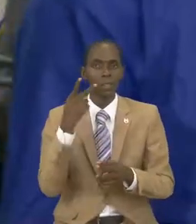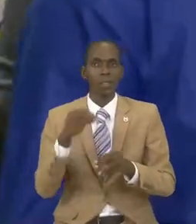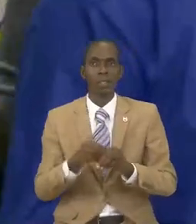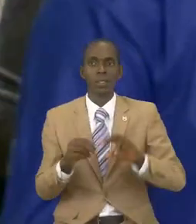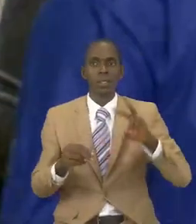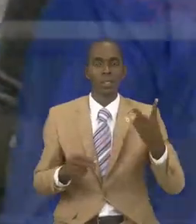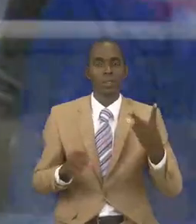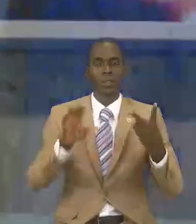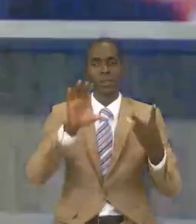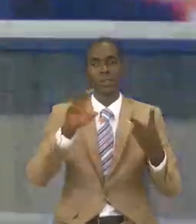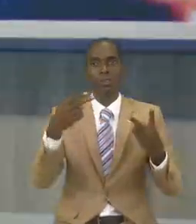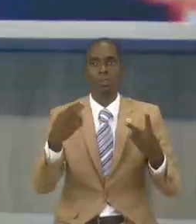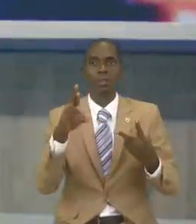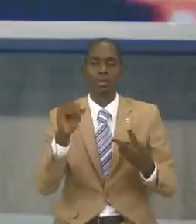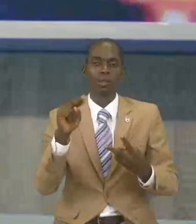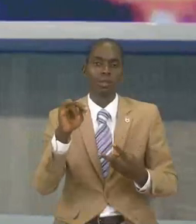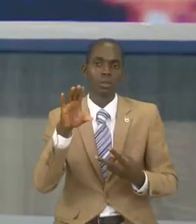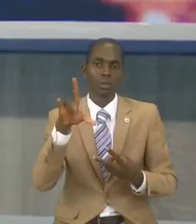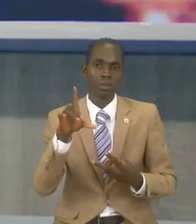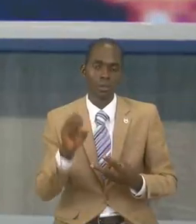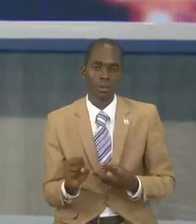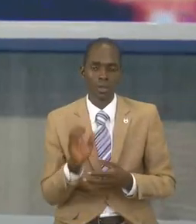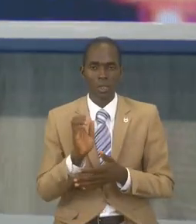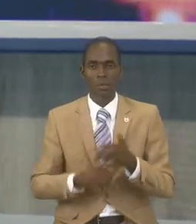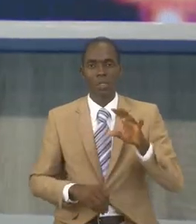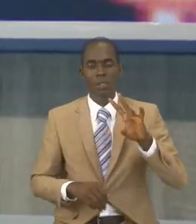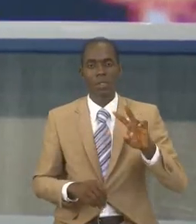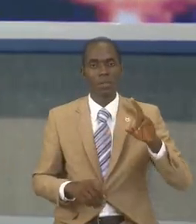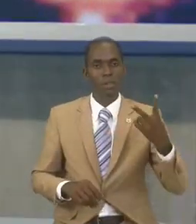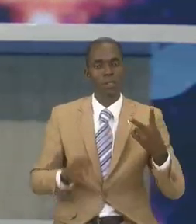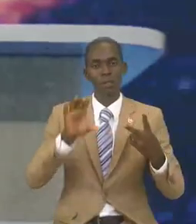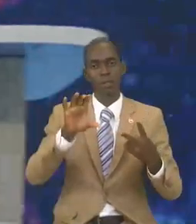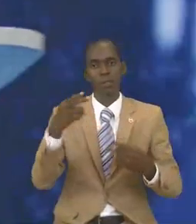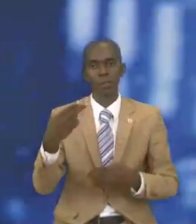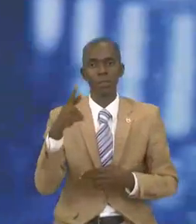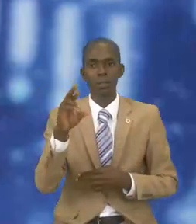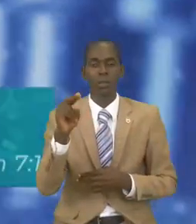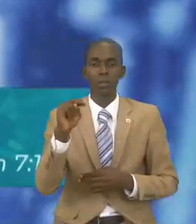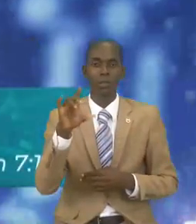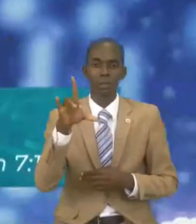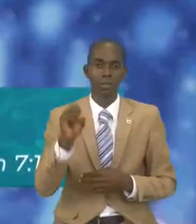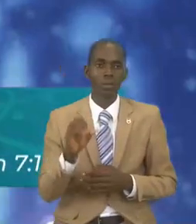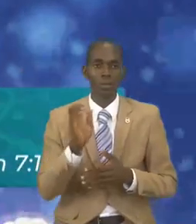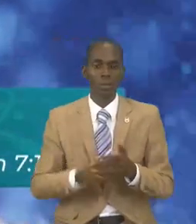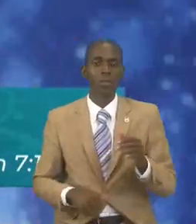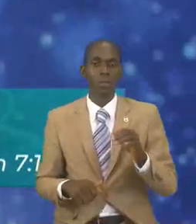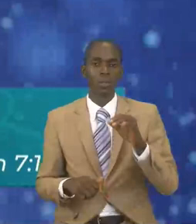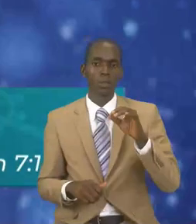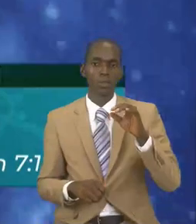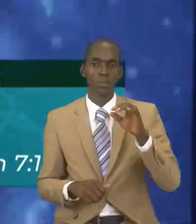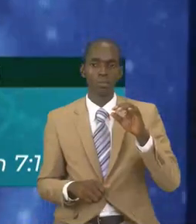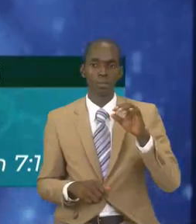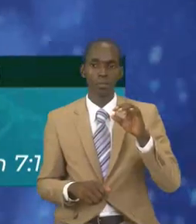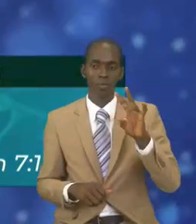Qu'est-ce qu'il a dit? 2 Chroniques chapitre 7, 14. 2 Chroniques chapitre 7, 14. Si mon